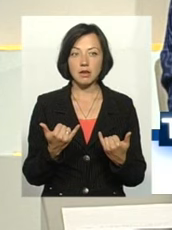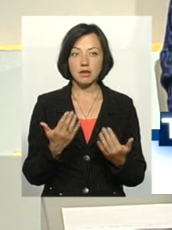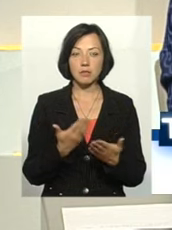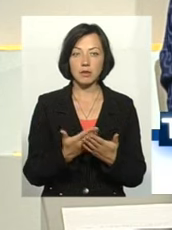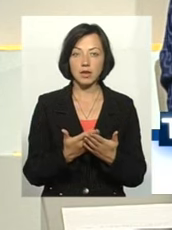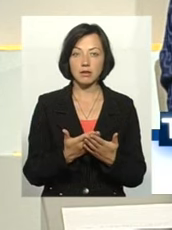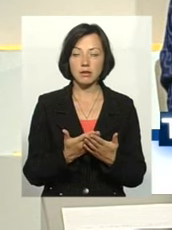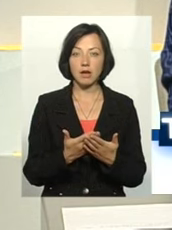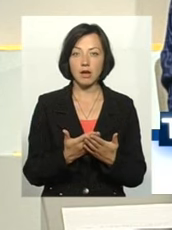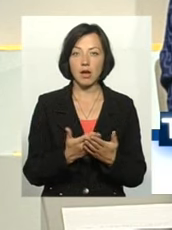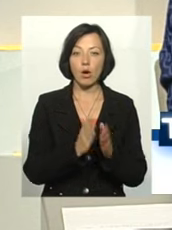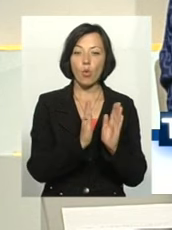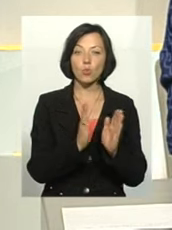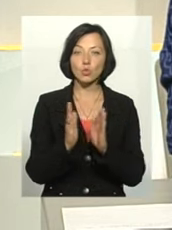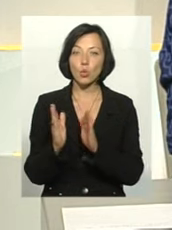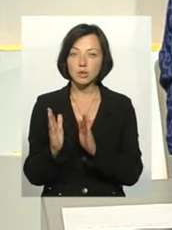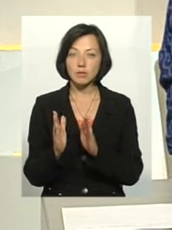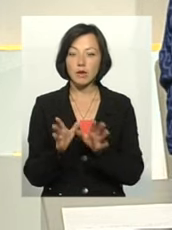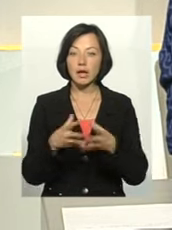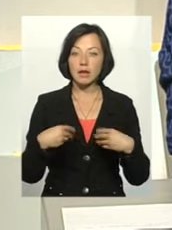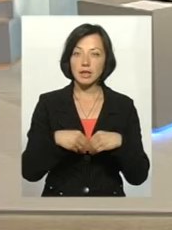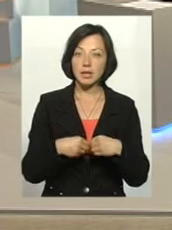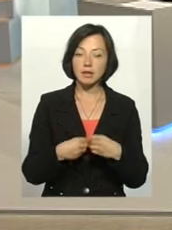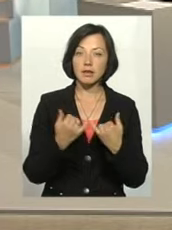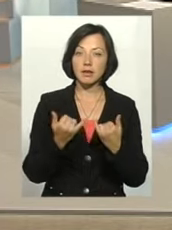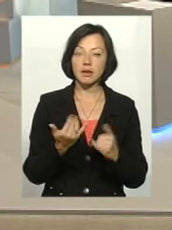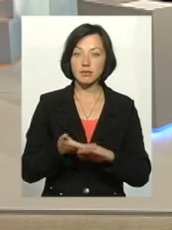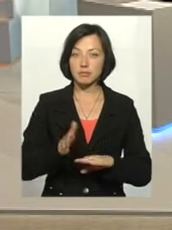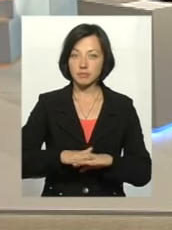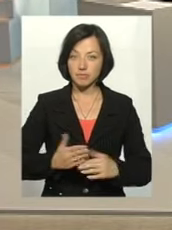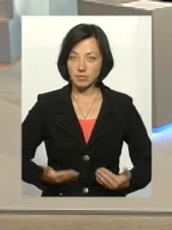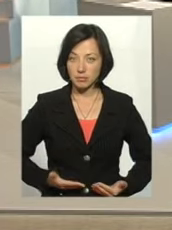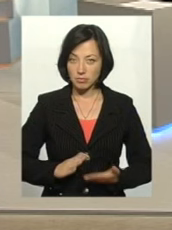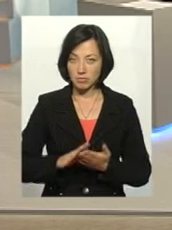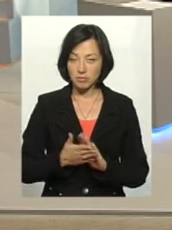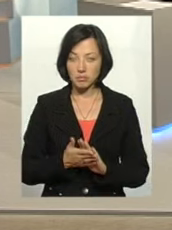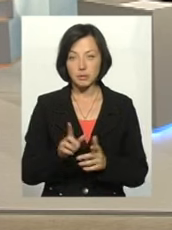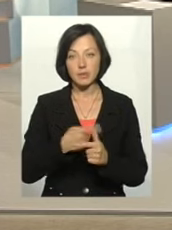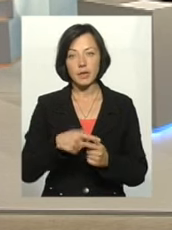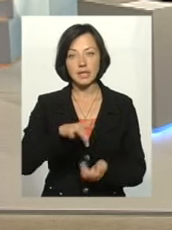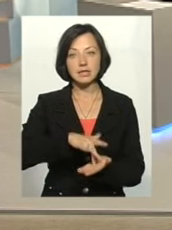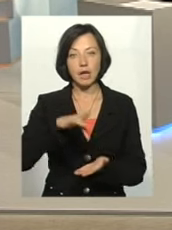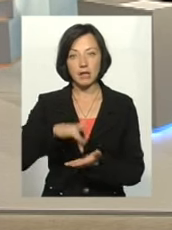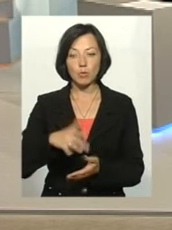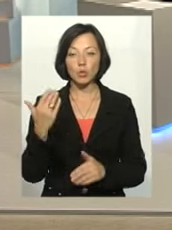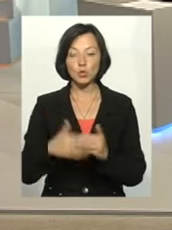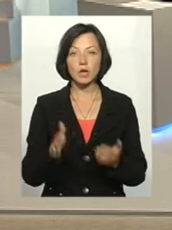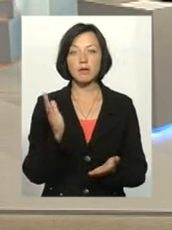для родин, які потрапили в складні життєві обставини? Або ж з тими центрами, які вже